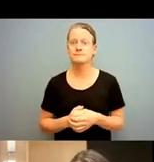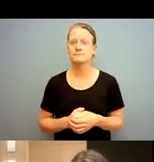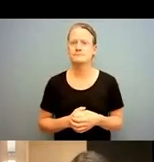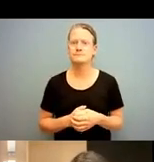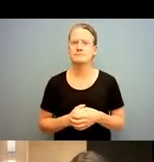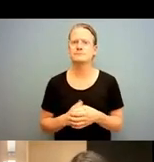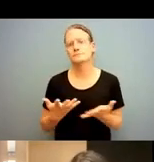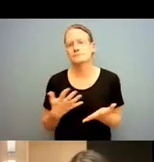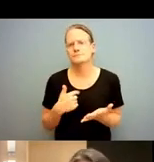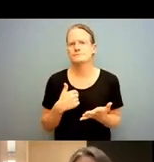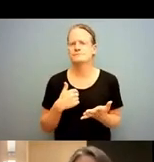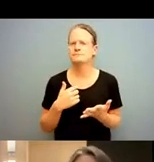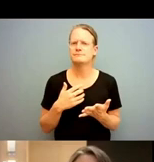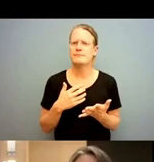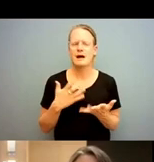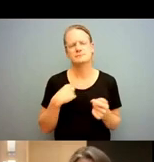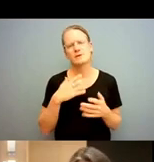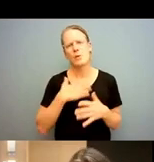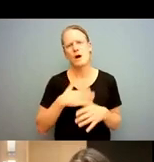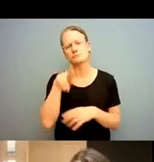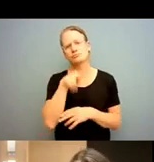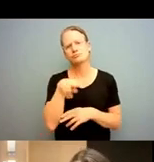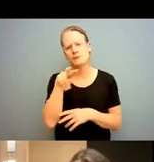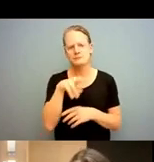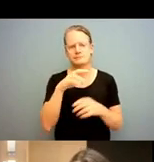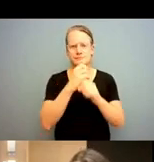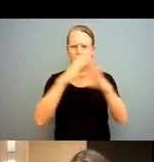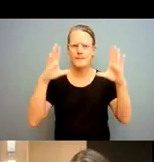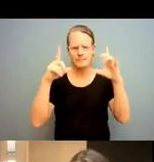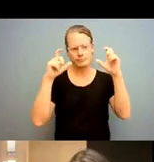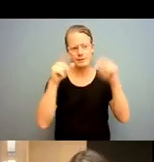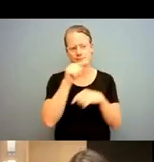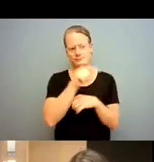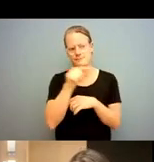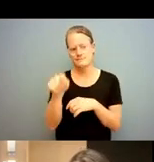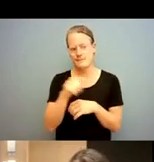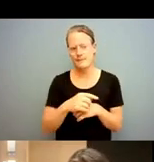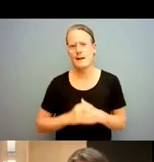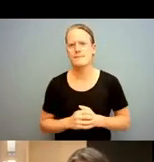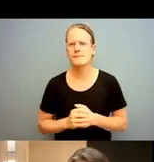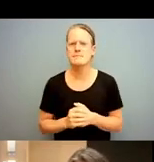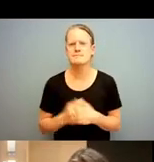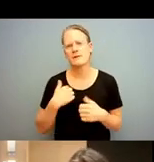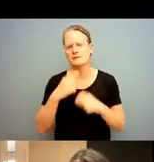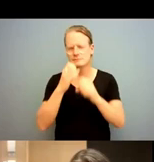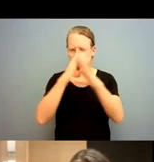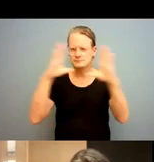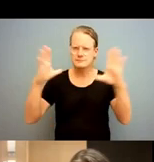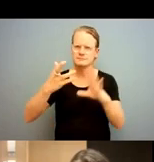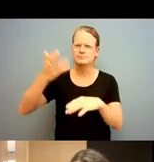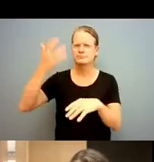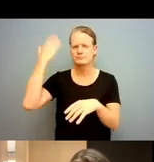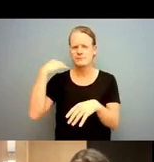pitjan muhtun koovai. Täkkär kova muihtu toimme mänkii kuulahallan